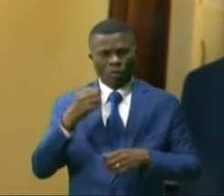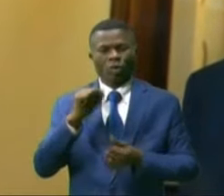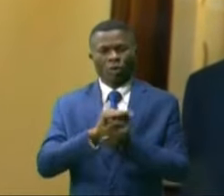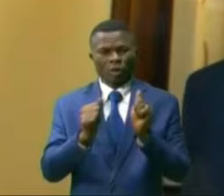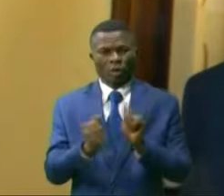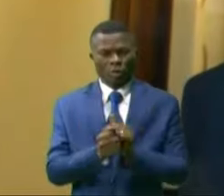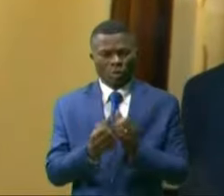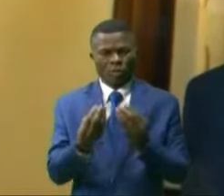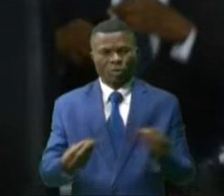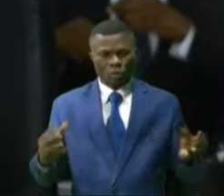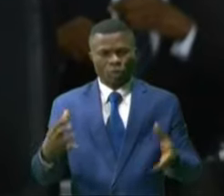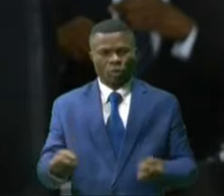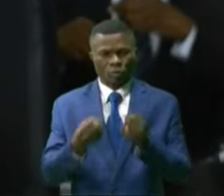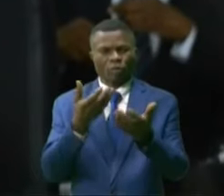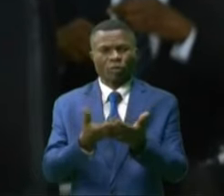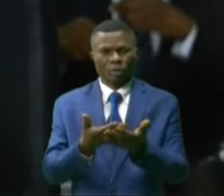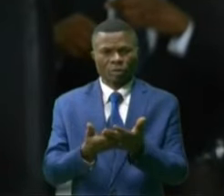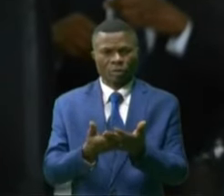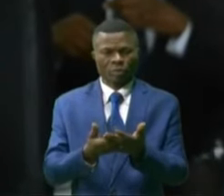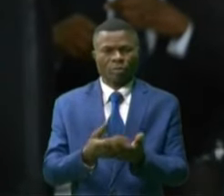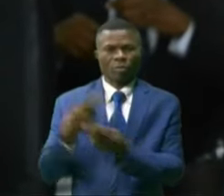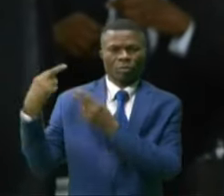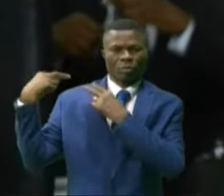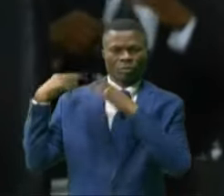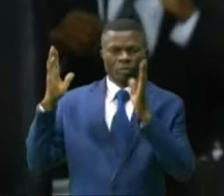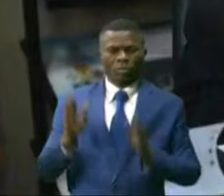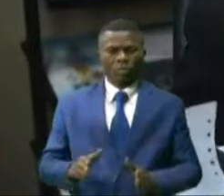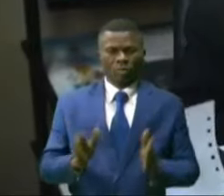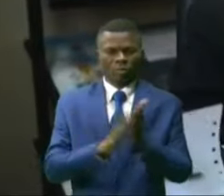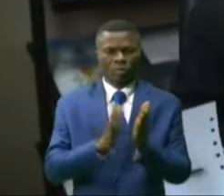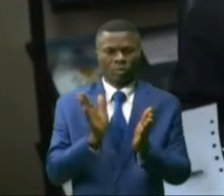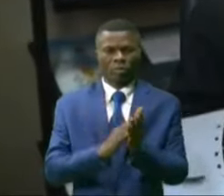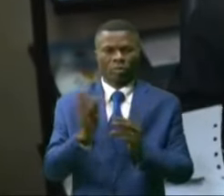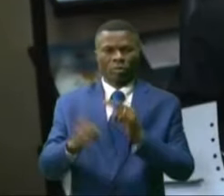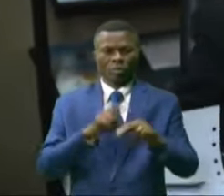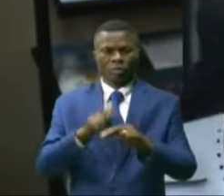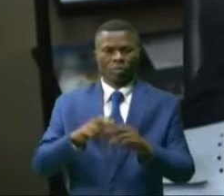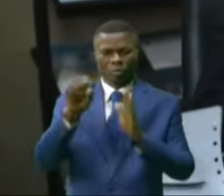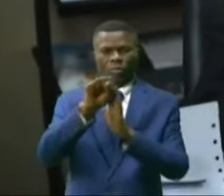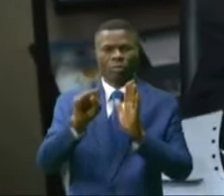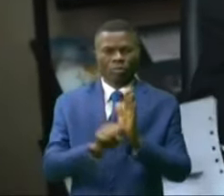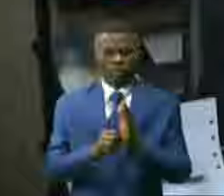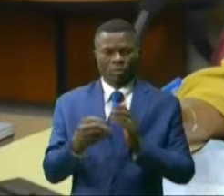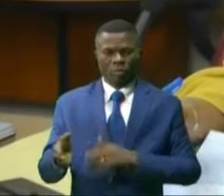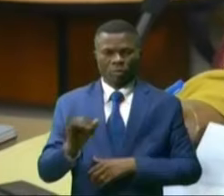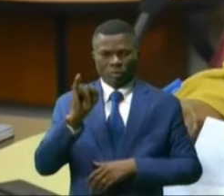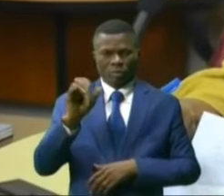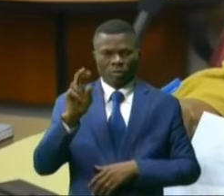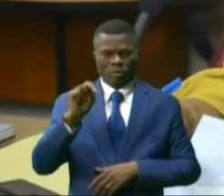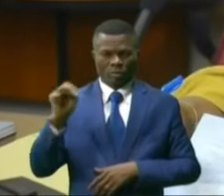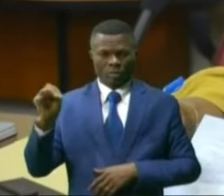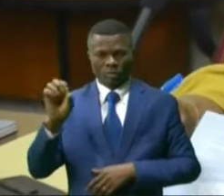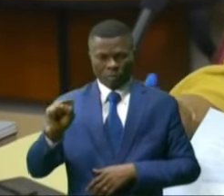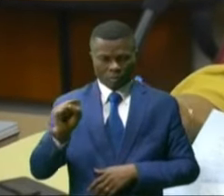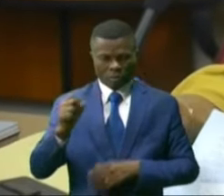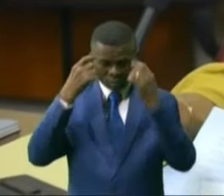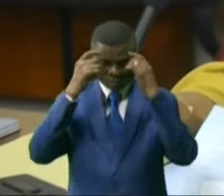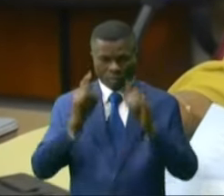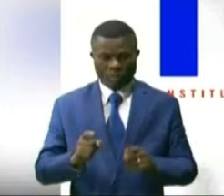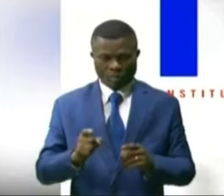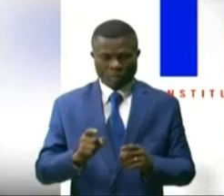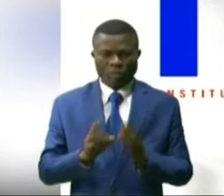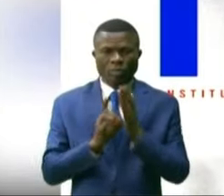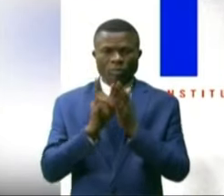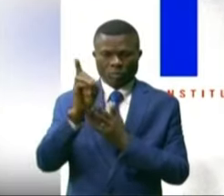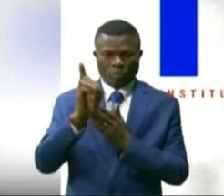situation que nous avons trouvée. Les responsables de l'Institut national des statistiques sont décidés à redorer